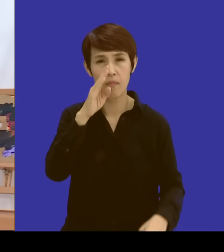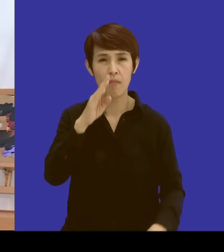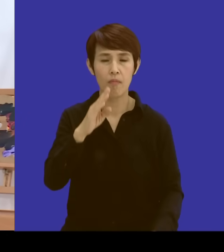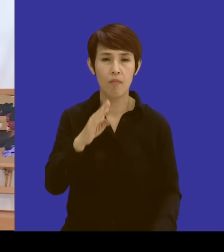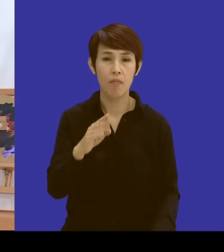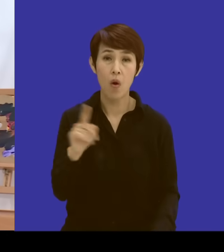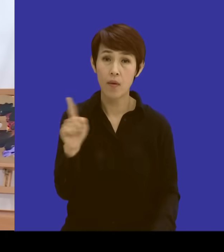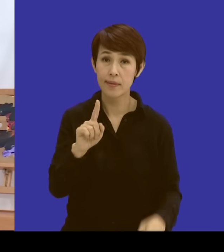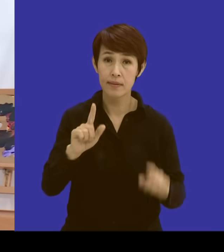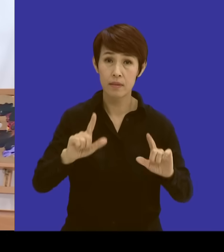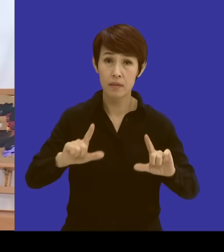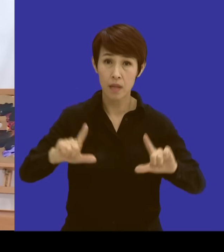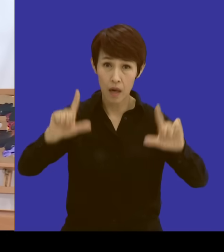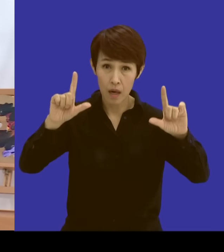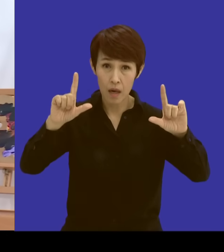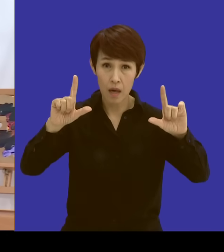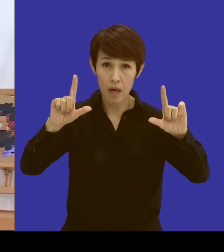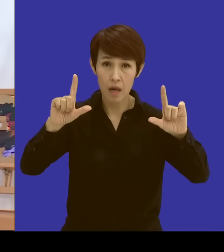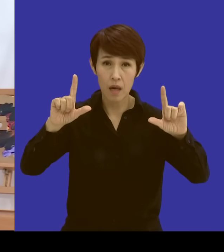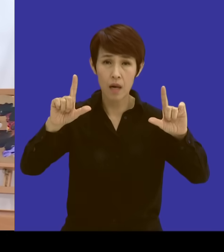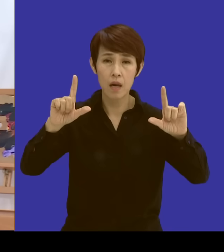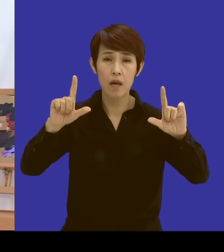그랬던 어느 때 이제